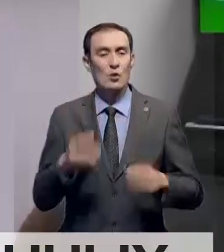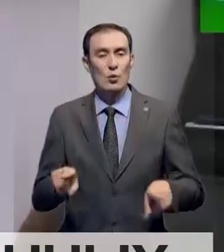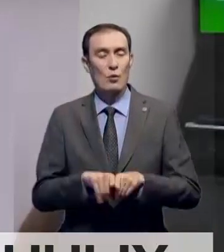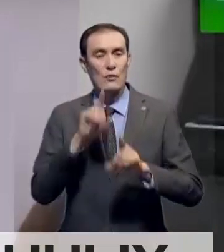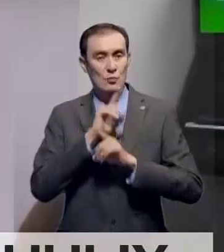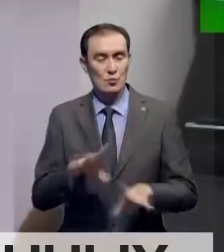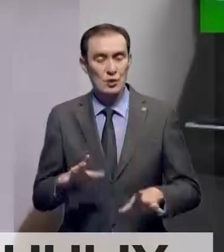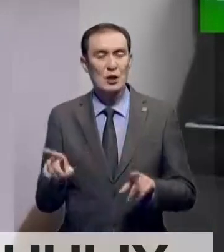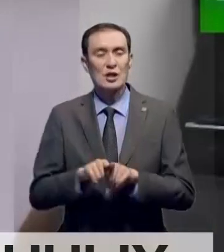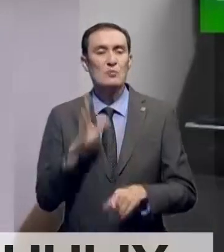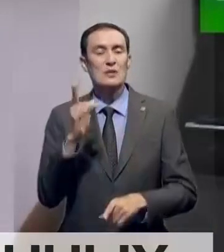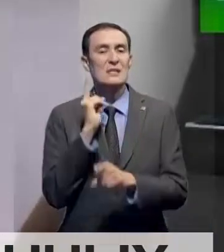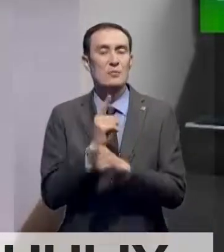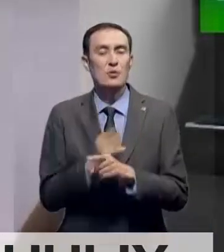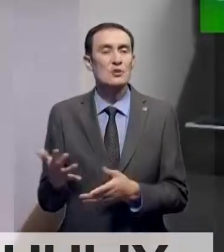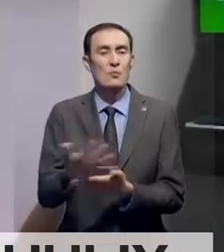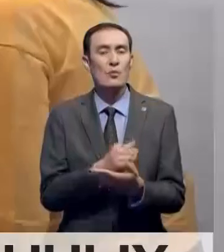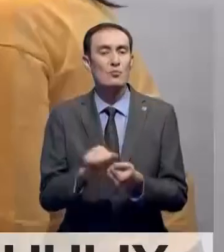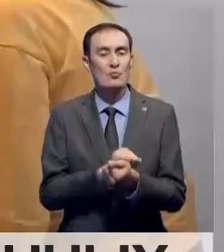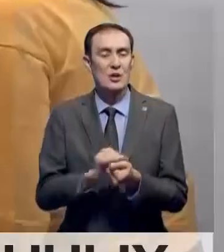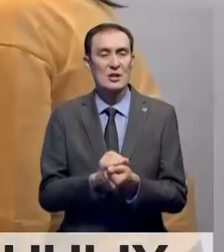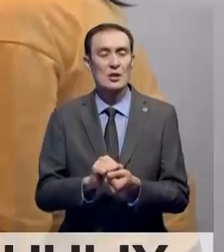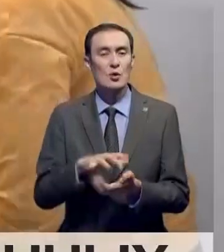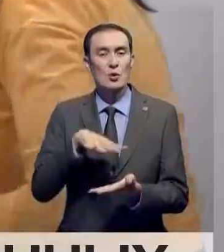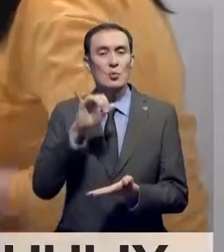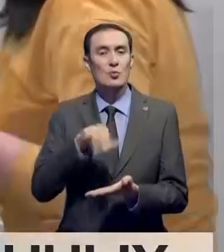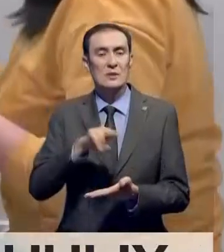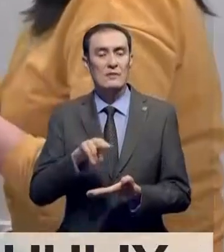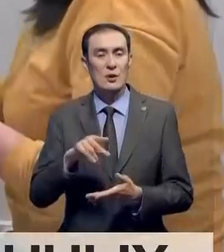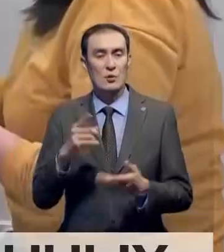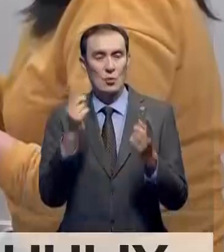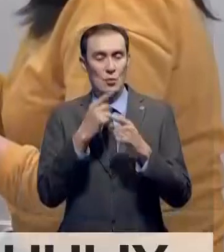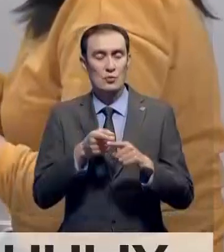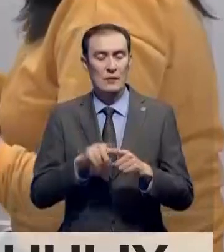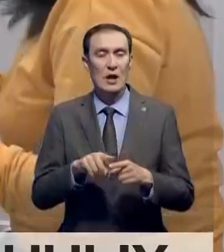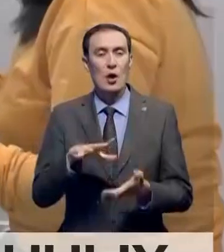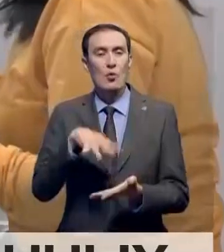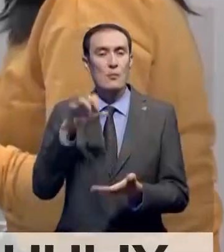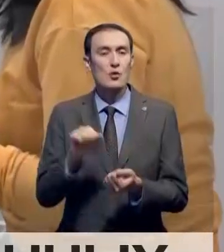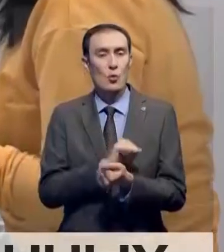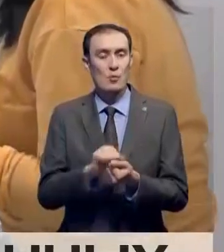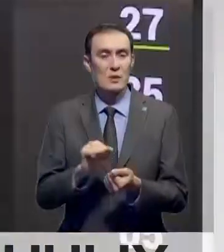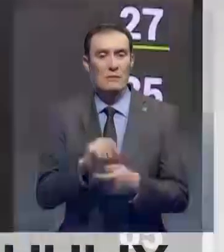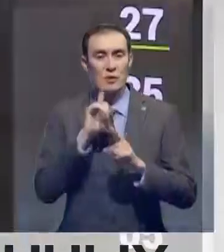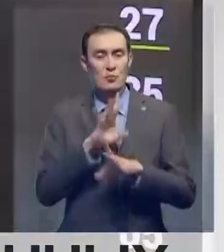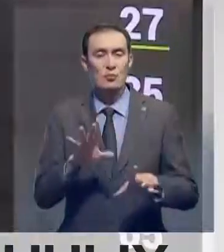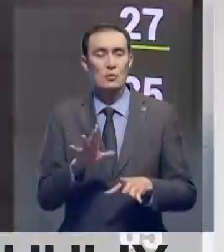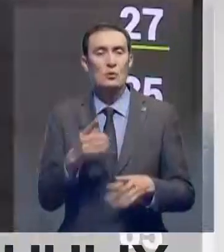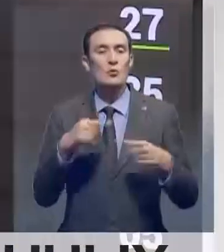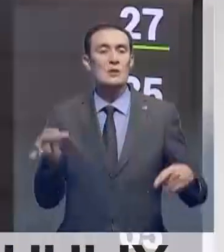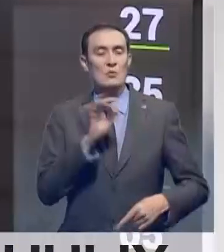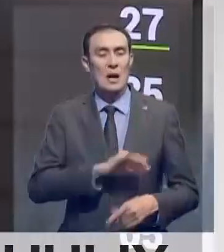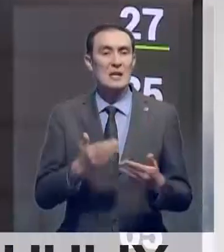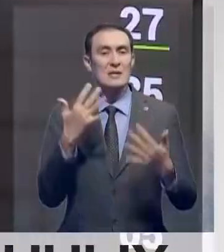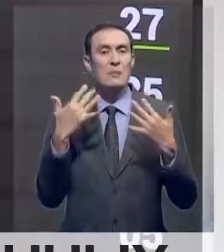станет и сбор бумажных копий удостоверения, опять же, в целях безопасности. Больше уверенности, что копии документов не пойдут по рукам, а если данные